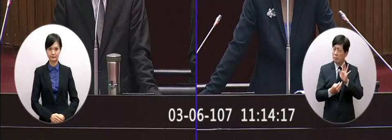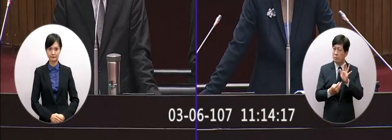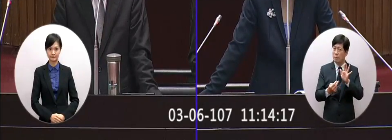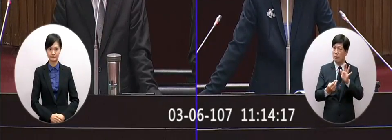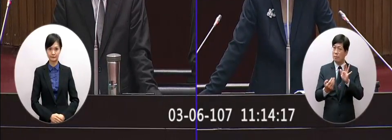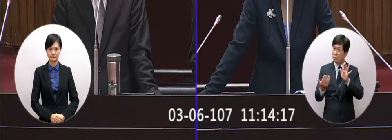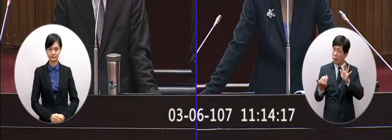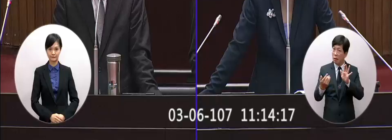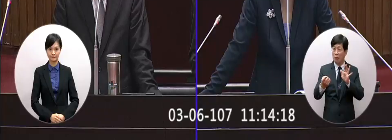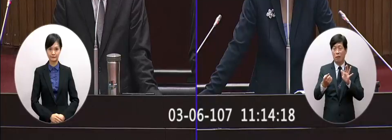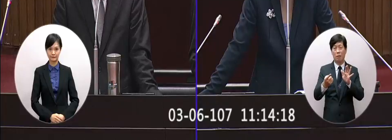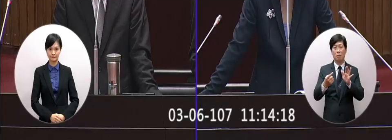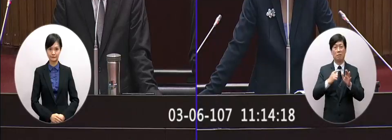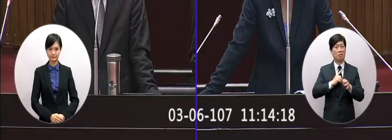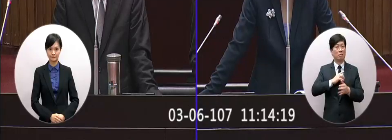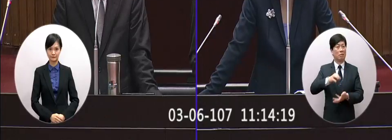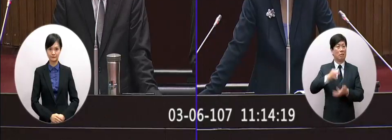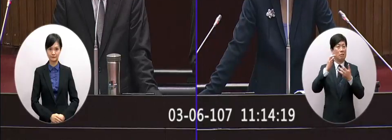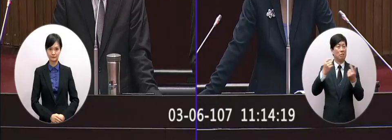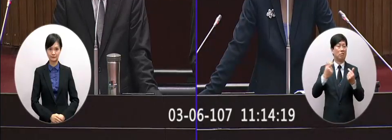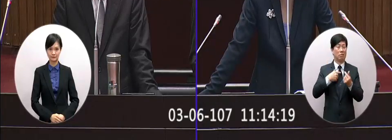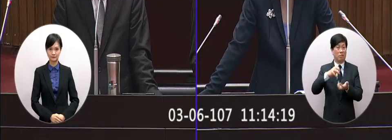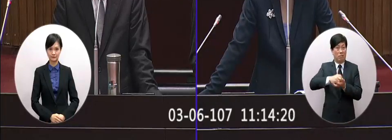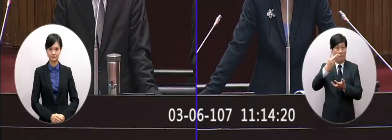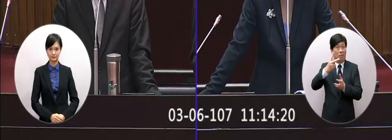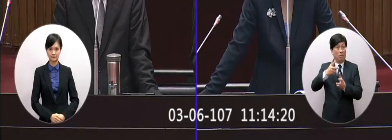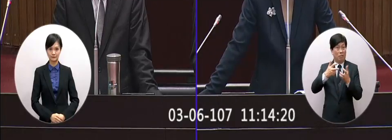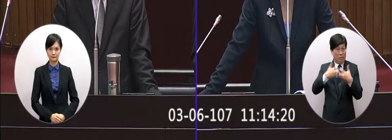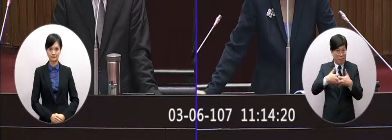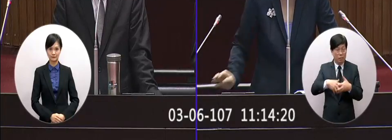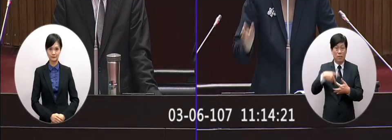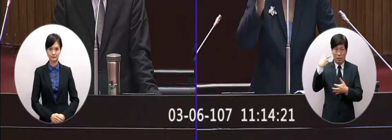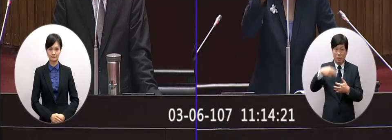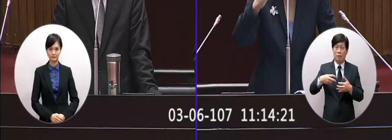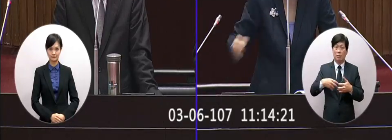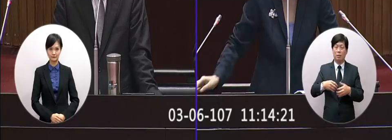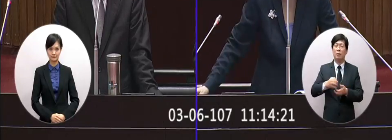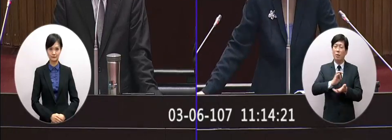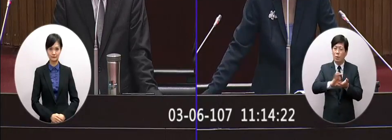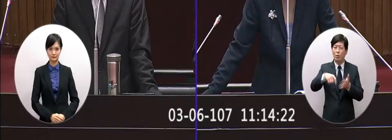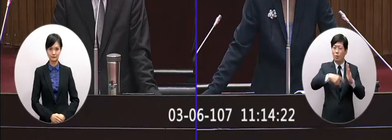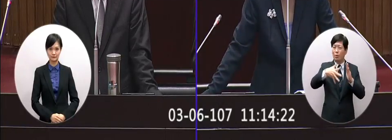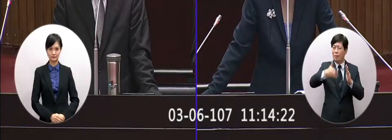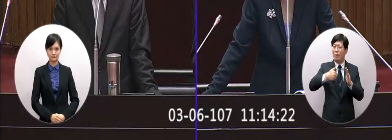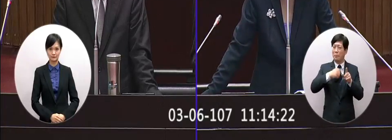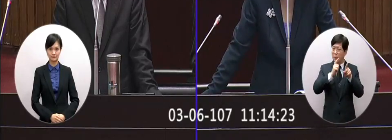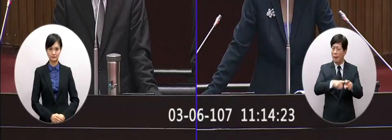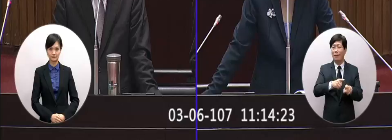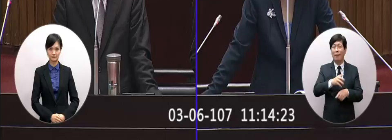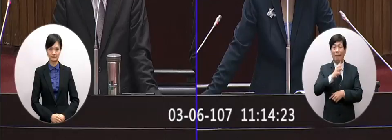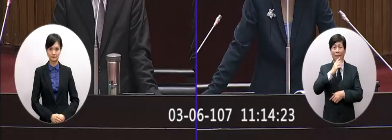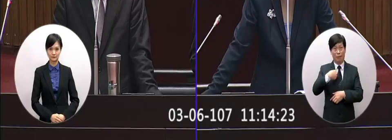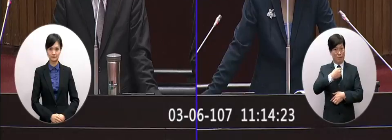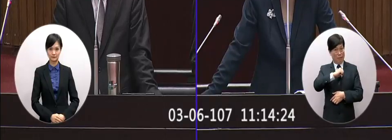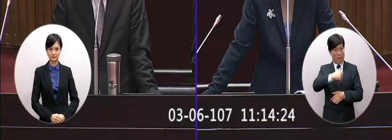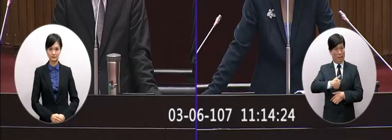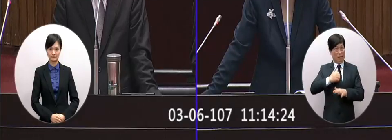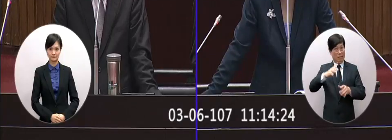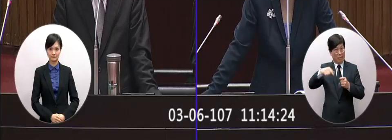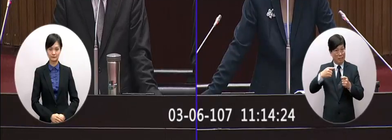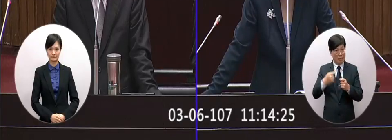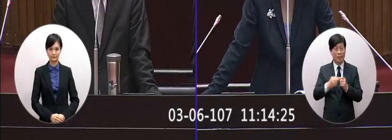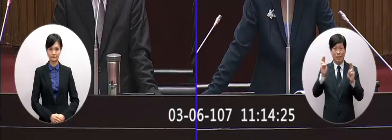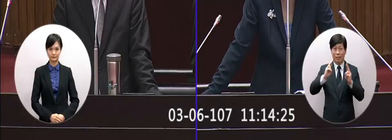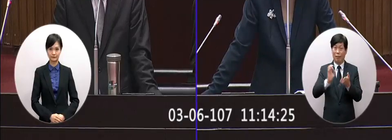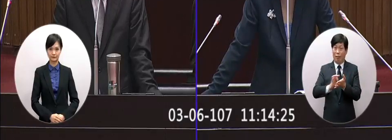你就是除非你们已经提到的核二机要再动好了，我用院长的话来说，真的是我们台湾今年的电